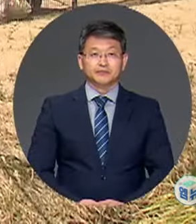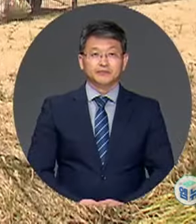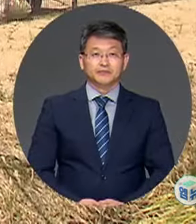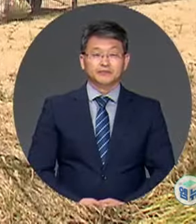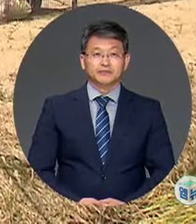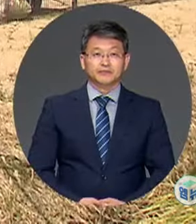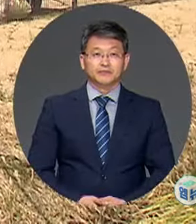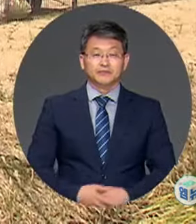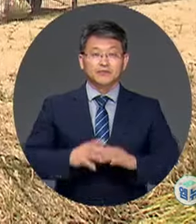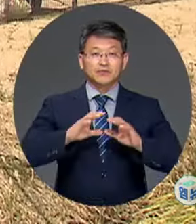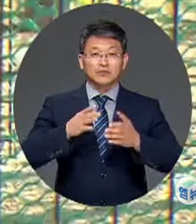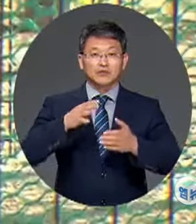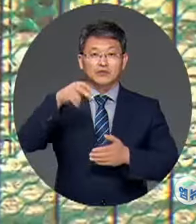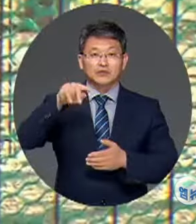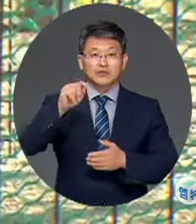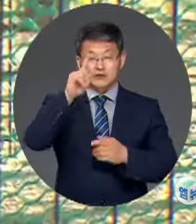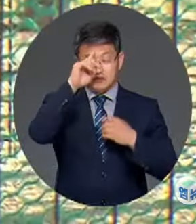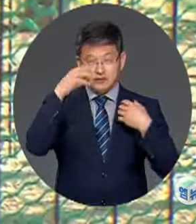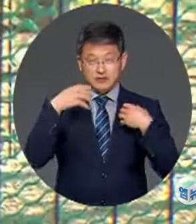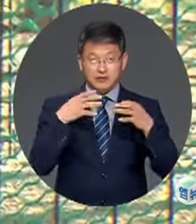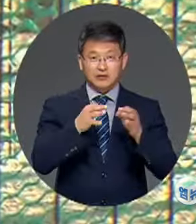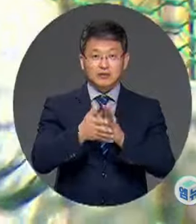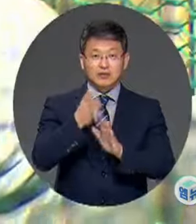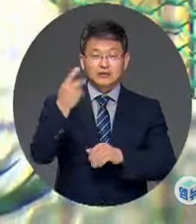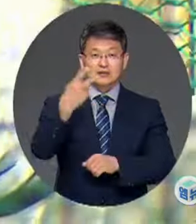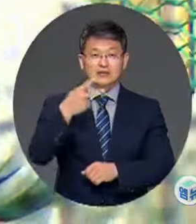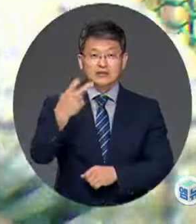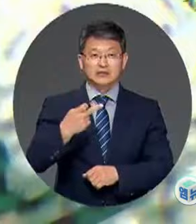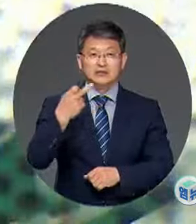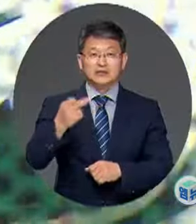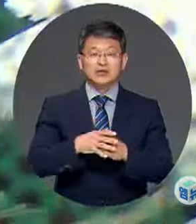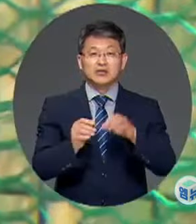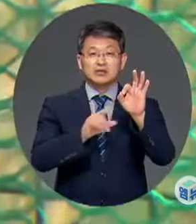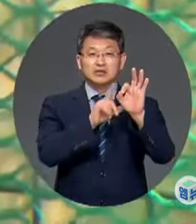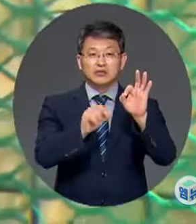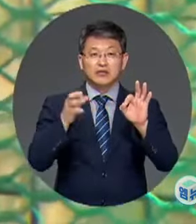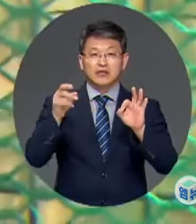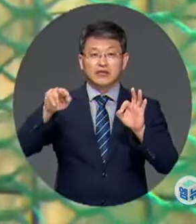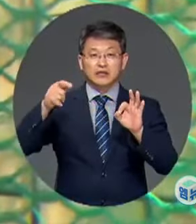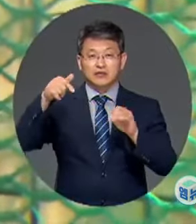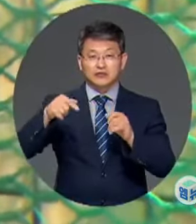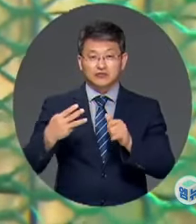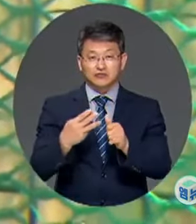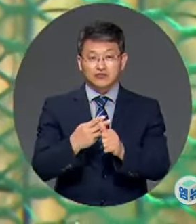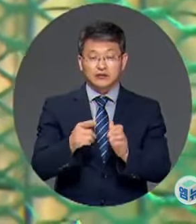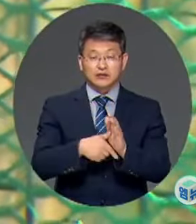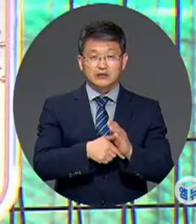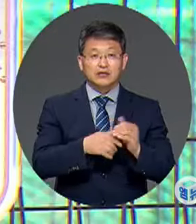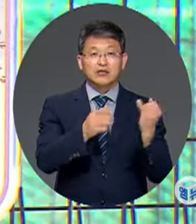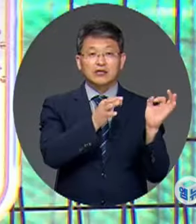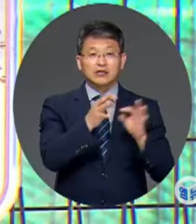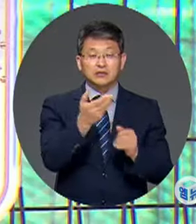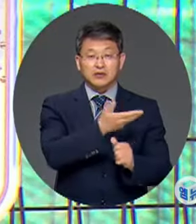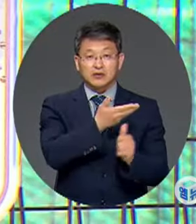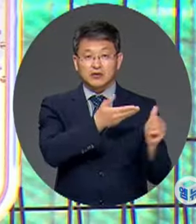기자입니다 국가 유산과 김해시가 지난 2022년 10월 충남 예산군에서 김해로 데려온 황부